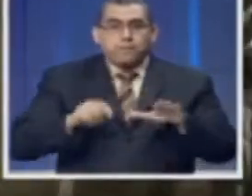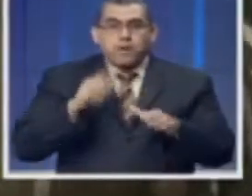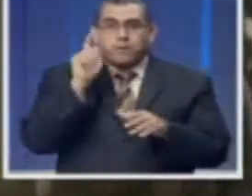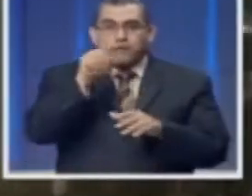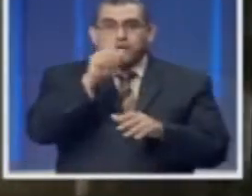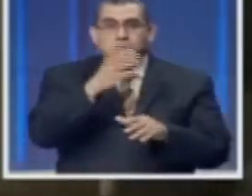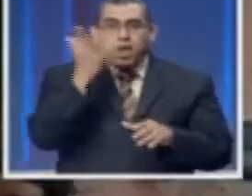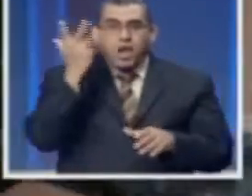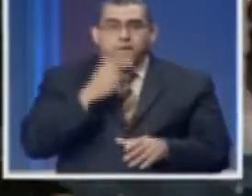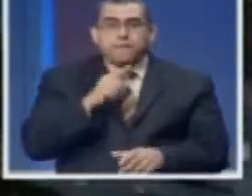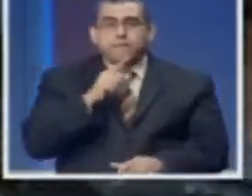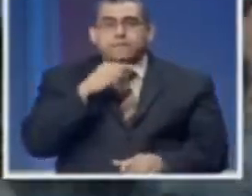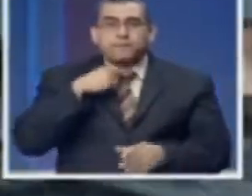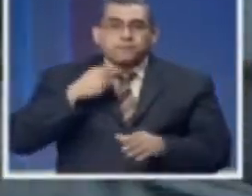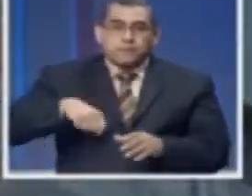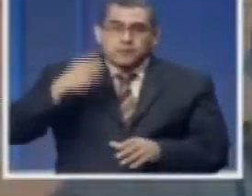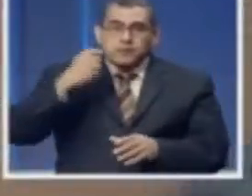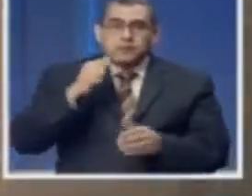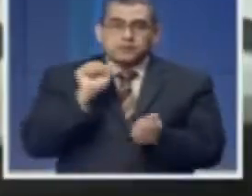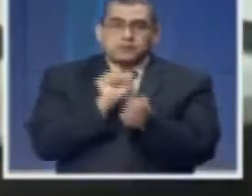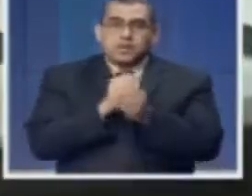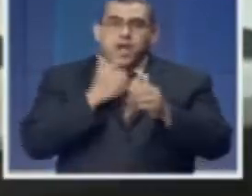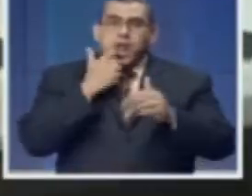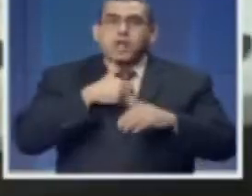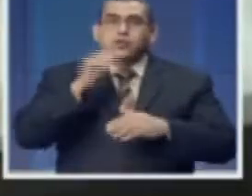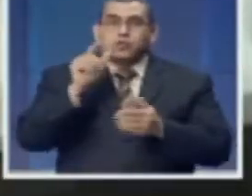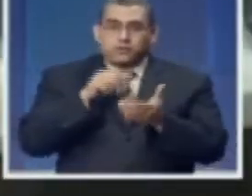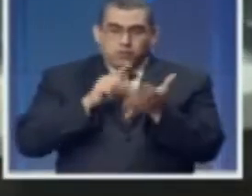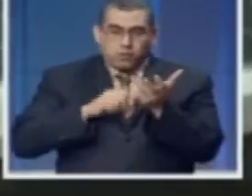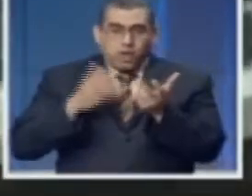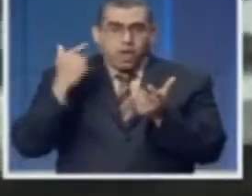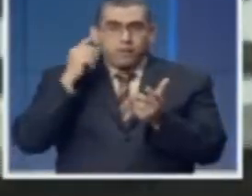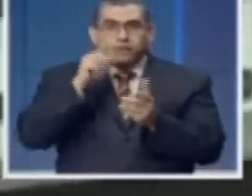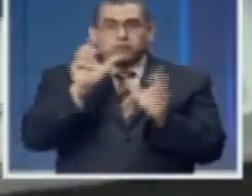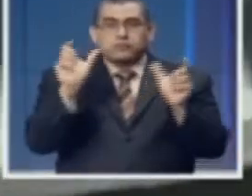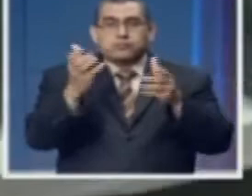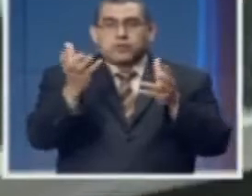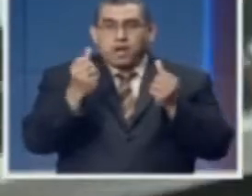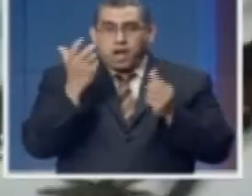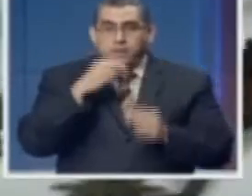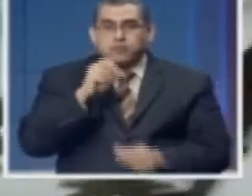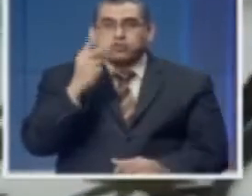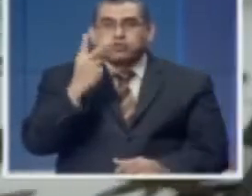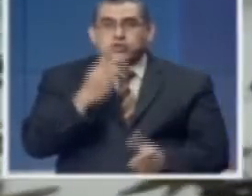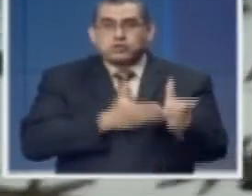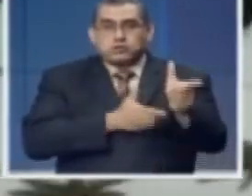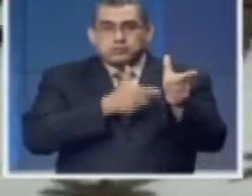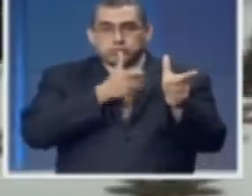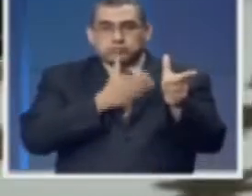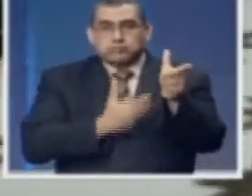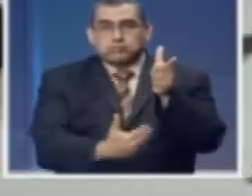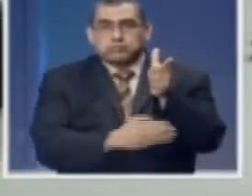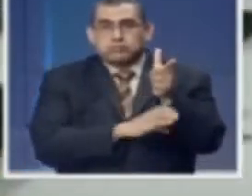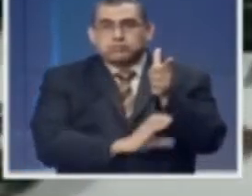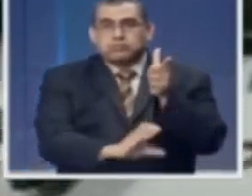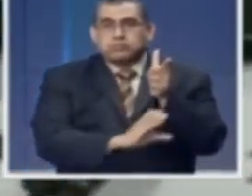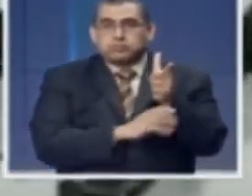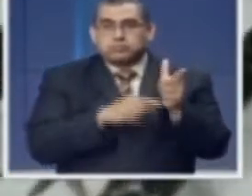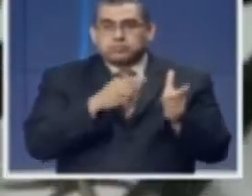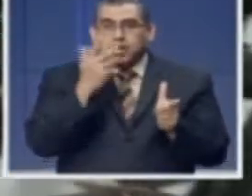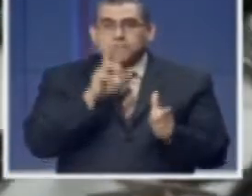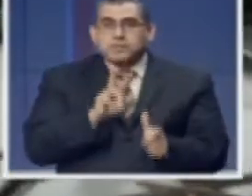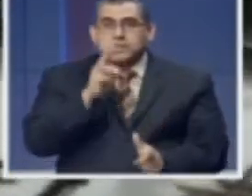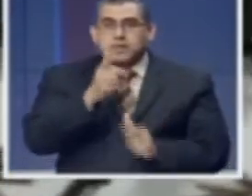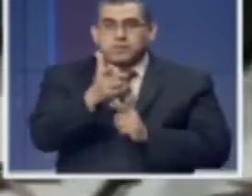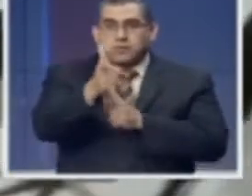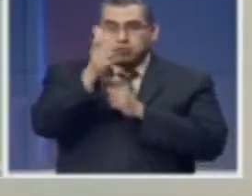تتراوح ما بين الإعدام والسجن المؤبد، وضبط معهم 11 قطعة سلاح ناري من بينها 7